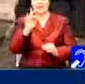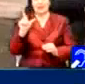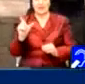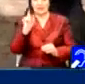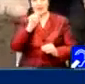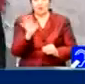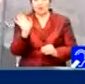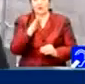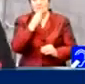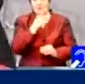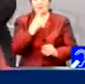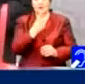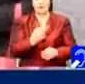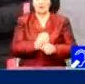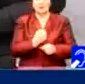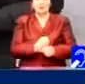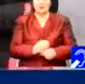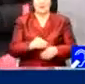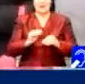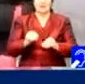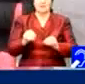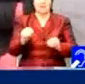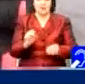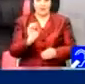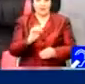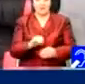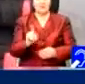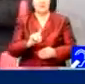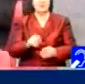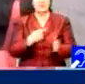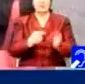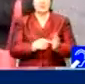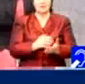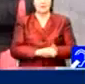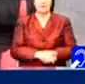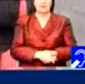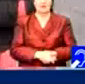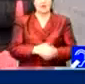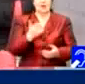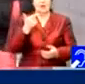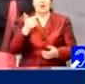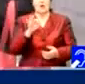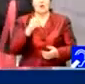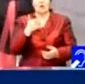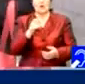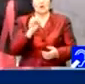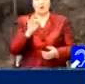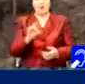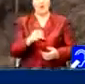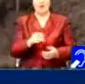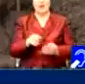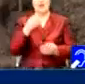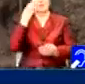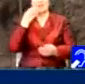petrece acolo. Da. Da. Da. Ce-i semănat? Gugusar, Pe platrajele, pietine.